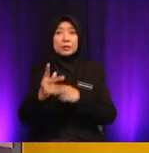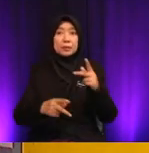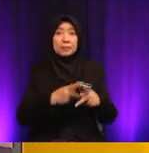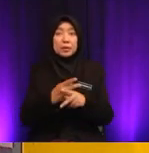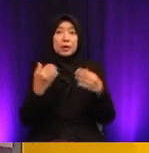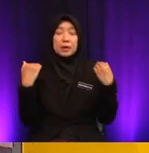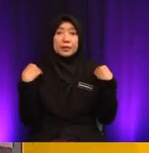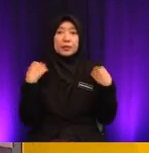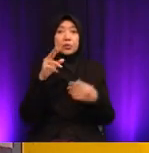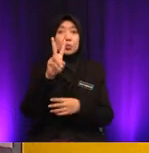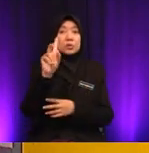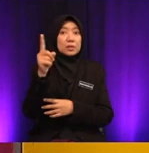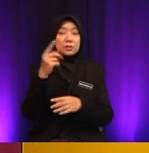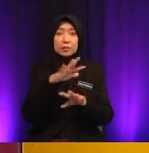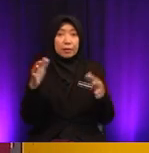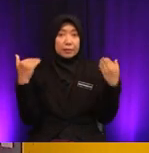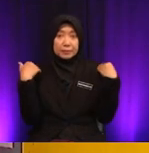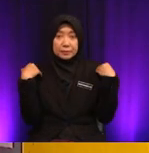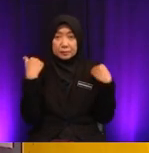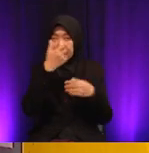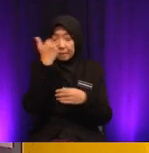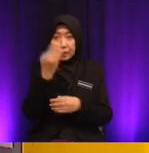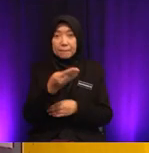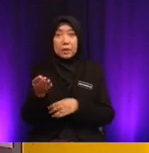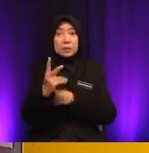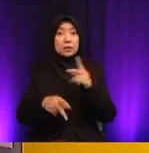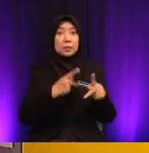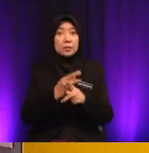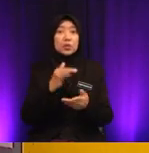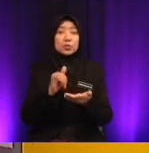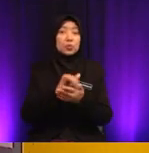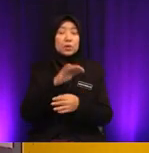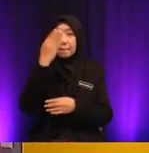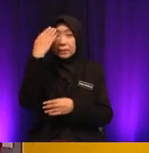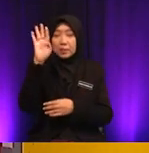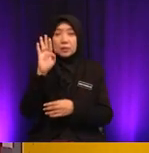bahan kimia yang ada di sini tidak ada di sini karena bahan kimia tersebut tidak memberikan